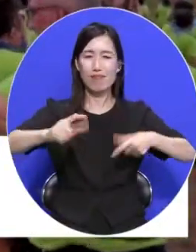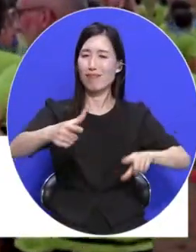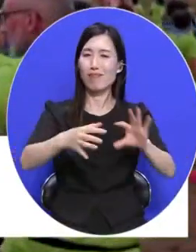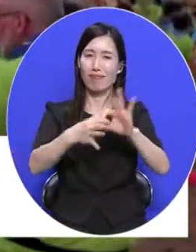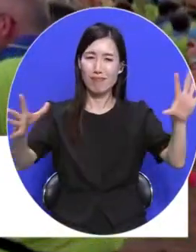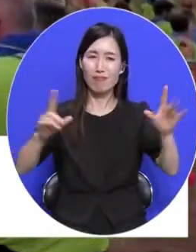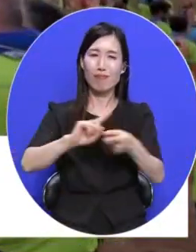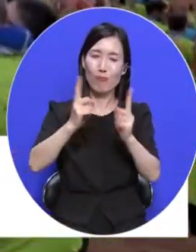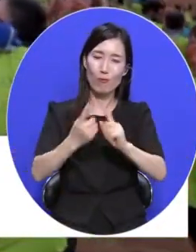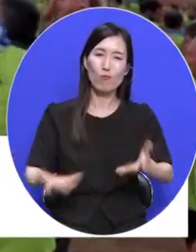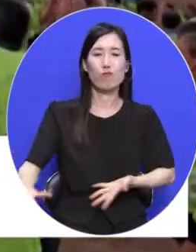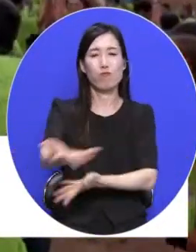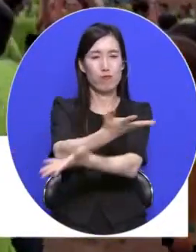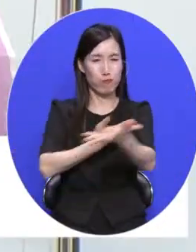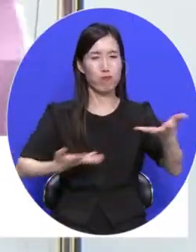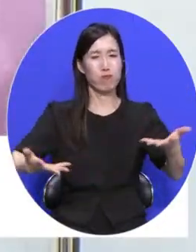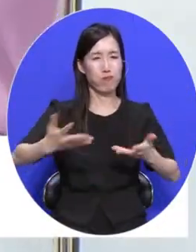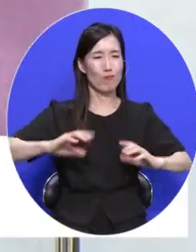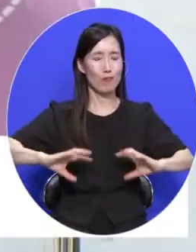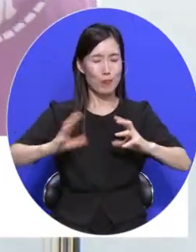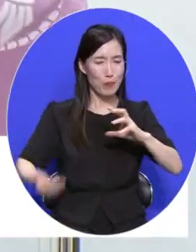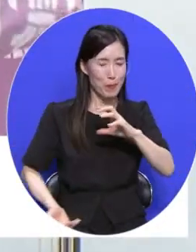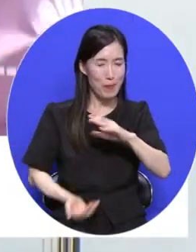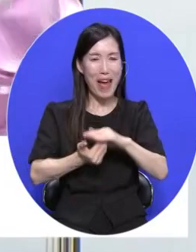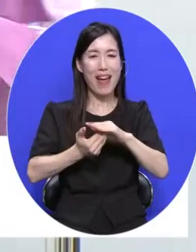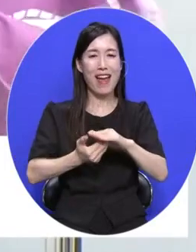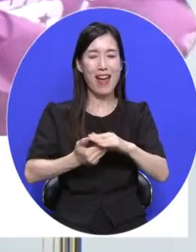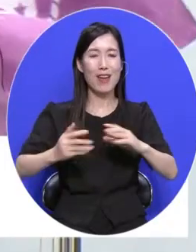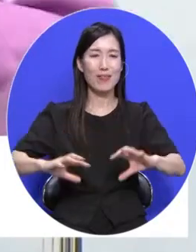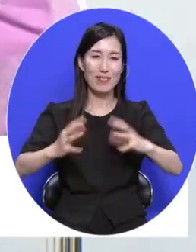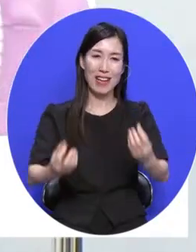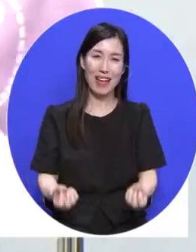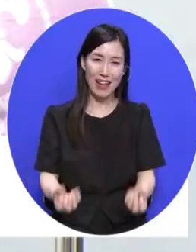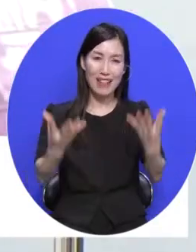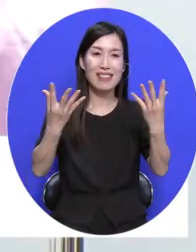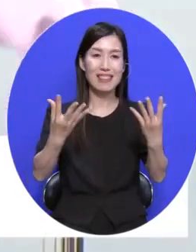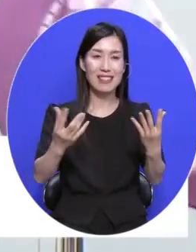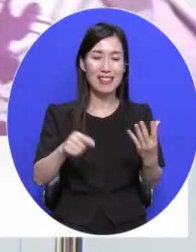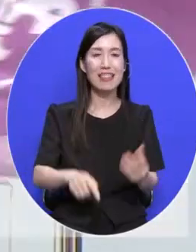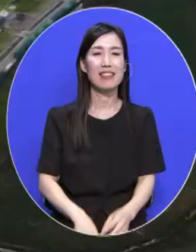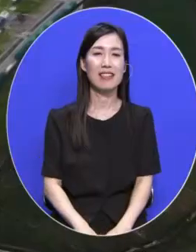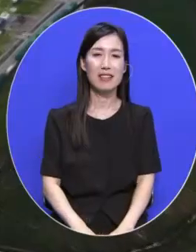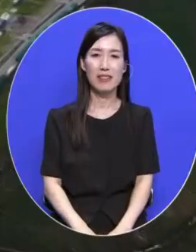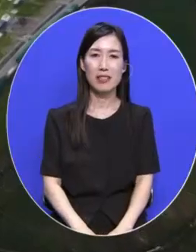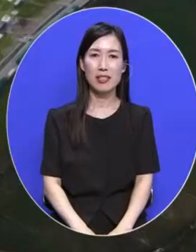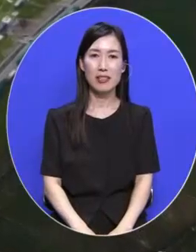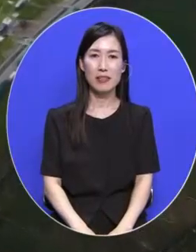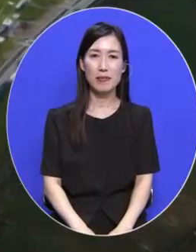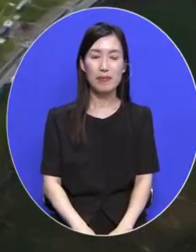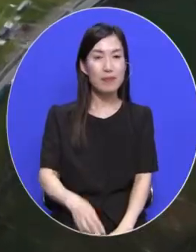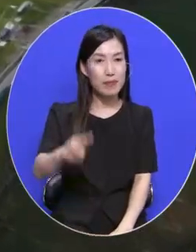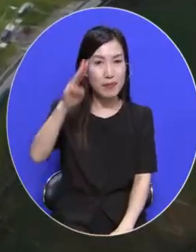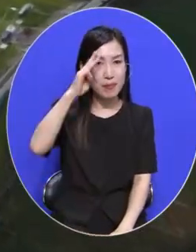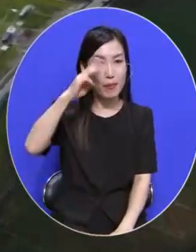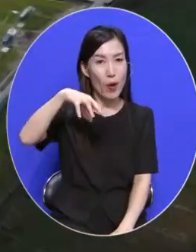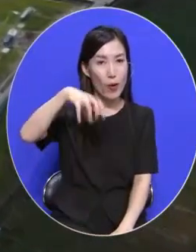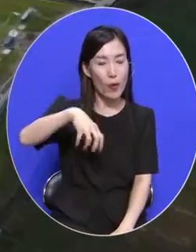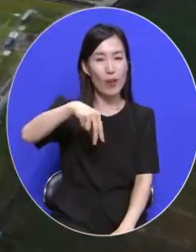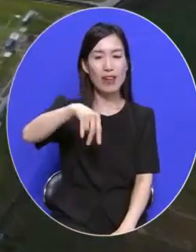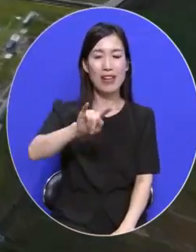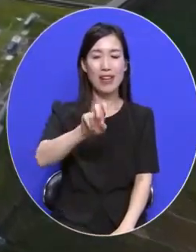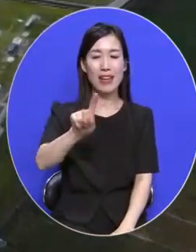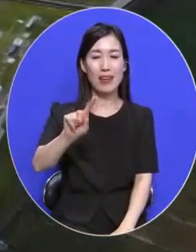하고 우애를 지니는 세계 최고의 청소년 국제 행사다라고 보면 되고요. 잼버리가 열리는